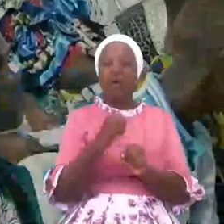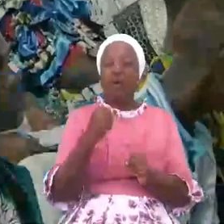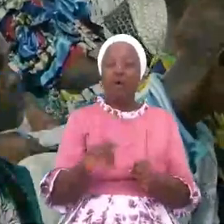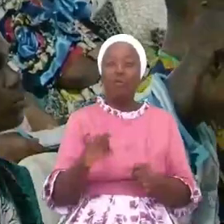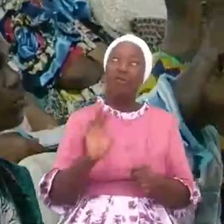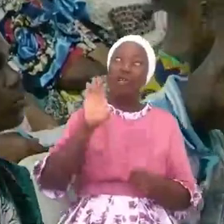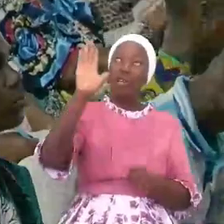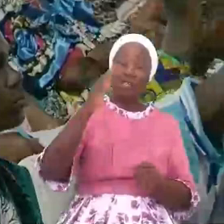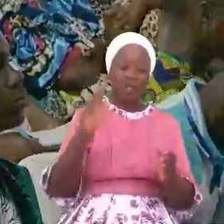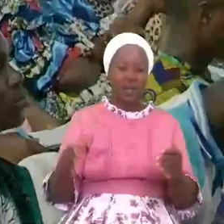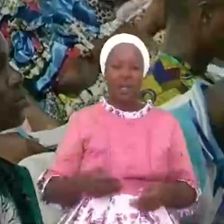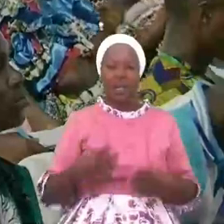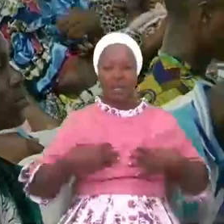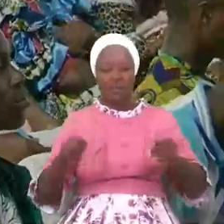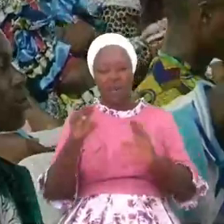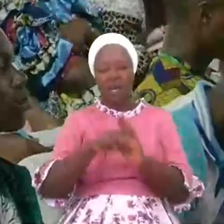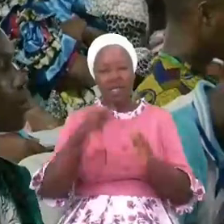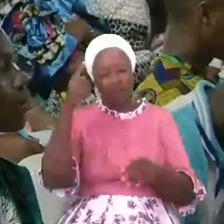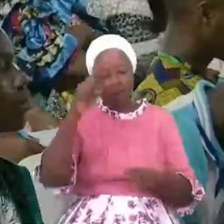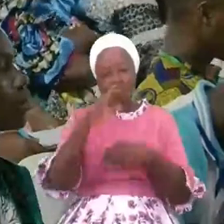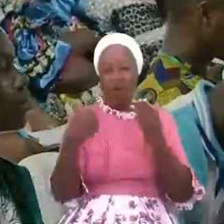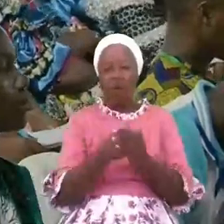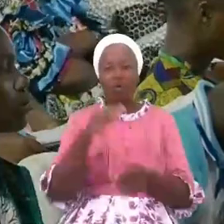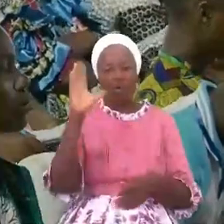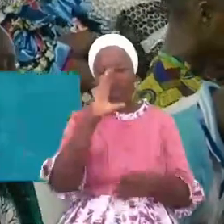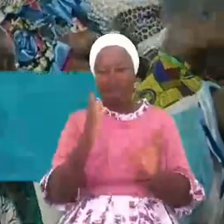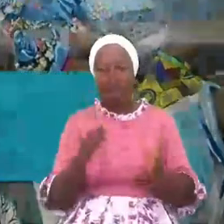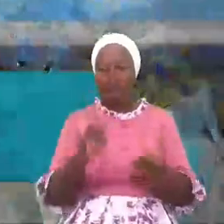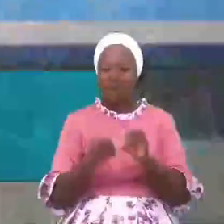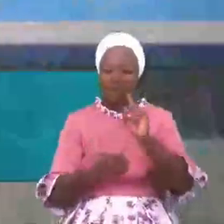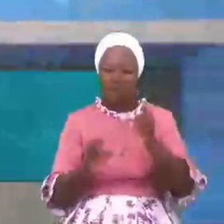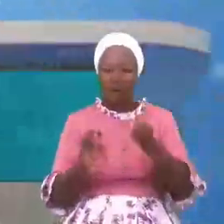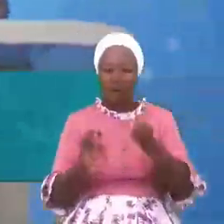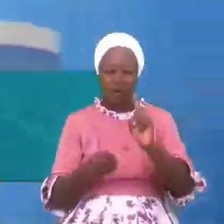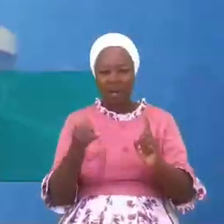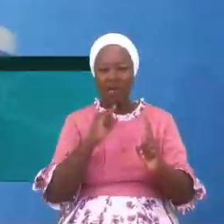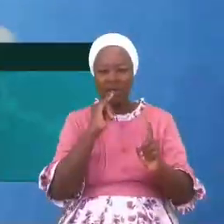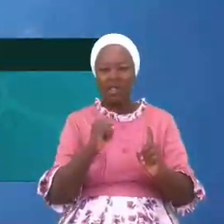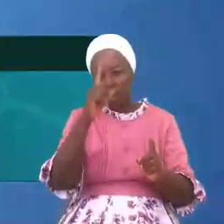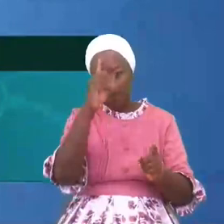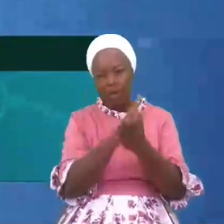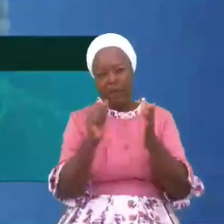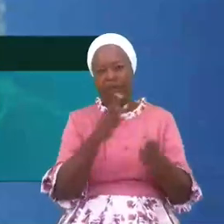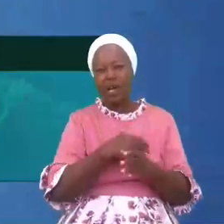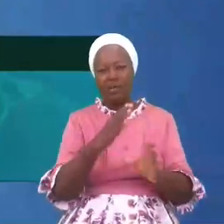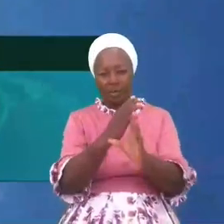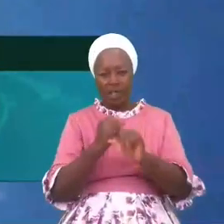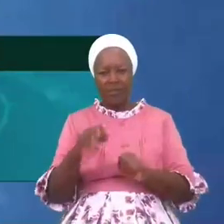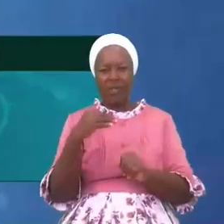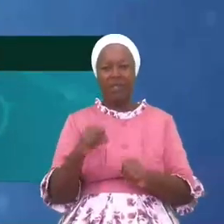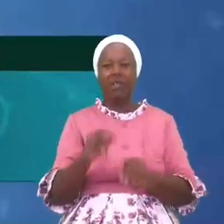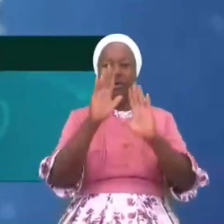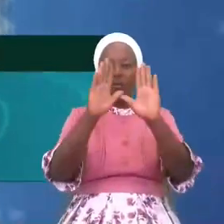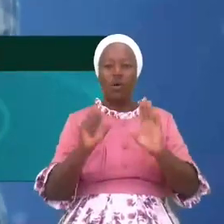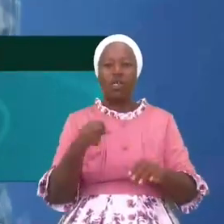les chercheurs. Voyons le premier point. Premier point. Croire et recevoir les prodiges de